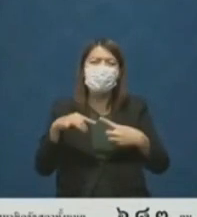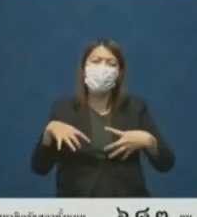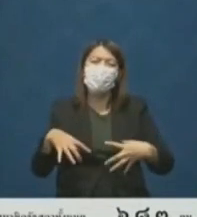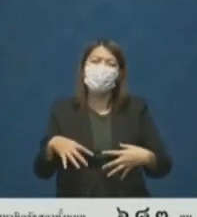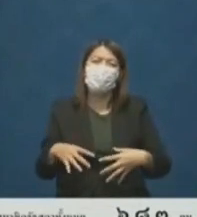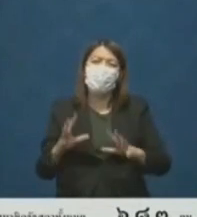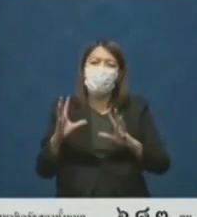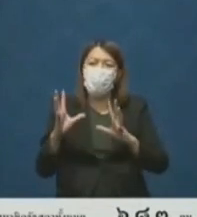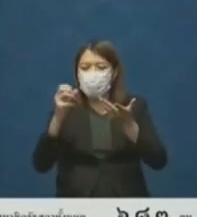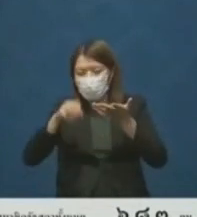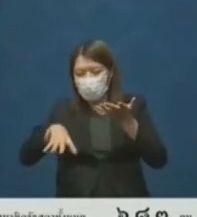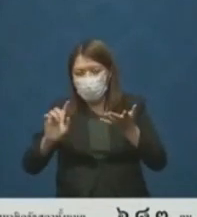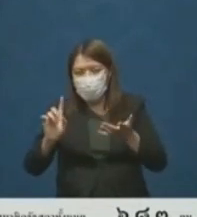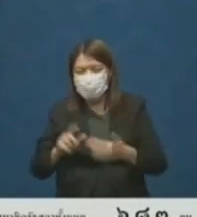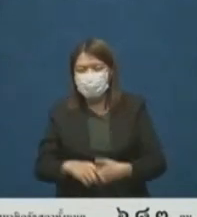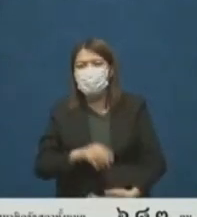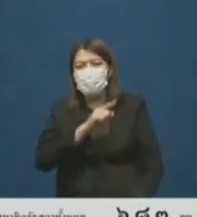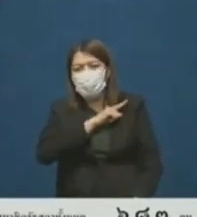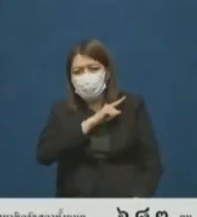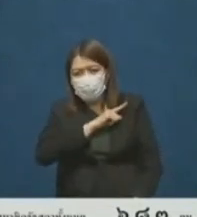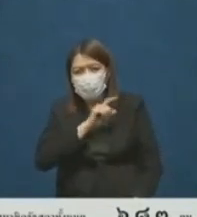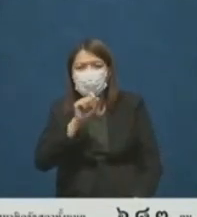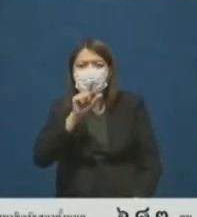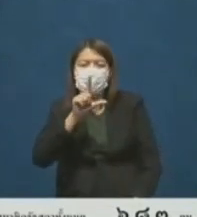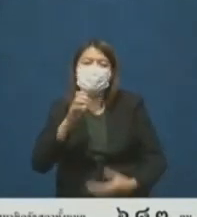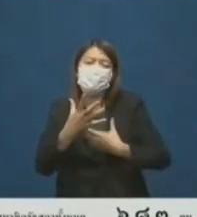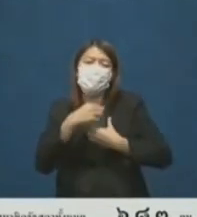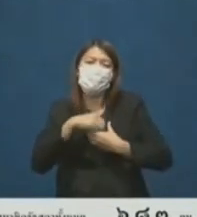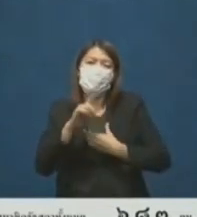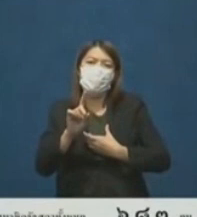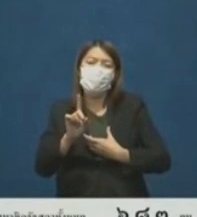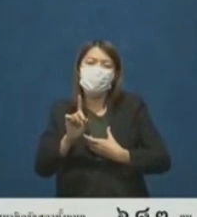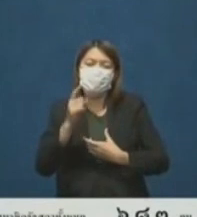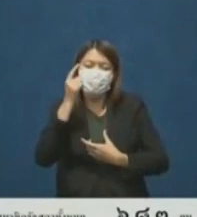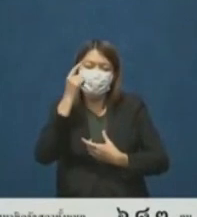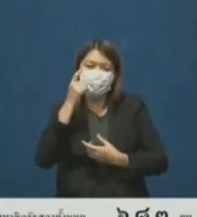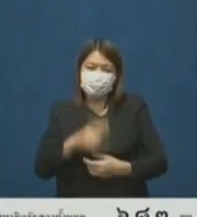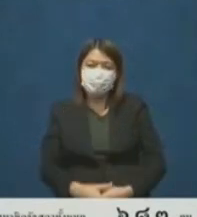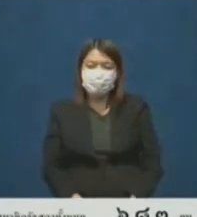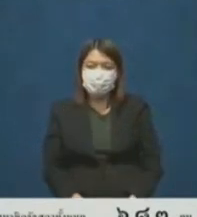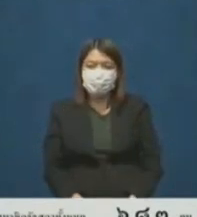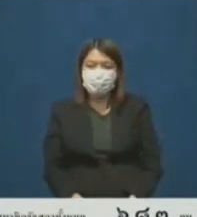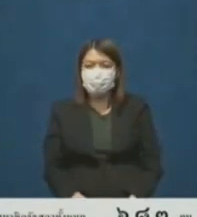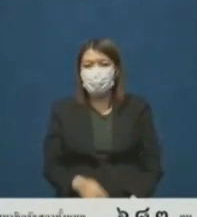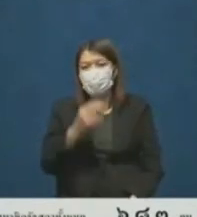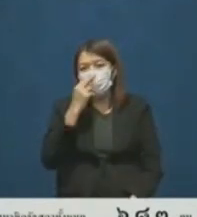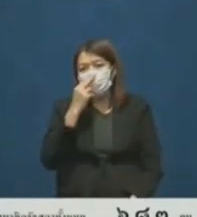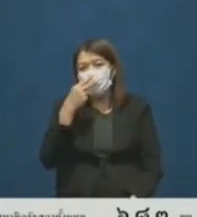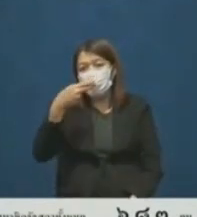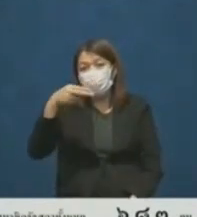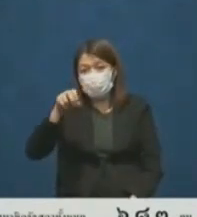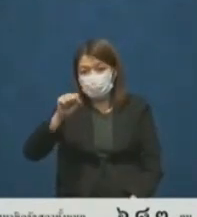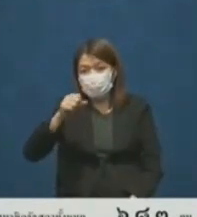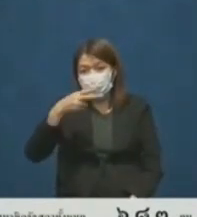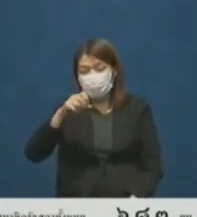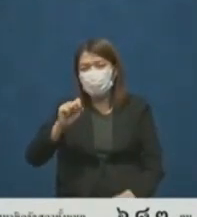ลักสูตรวันนี้ผมไม่รู้มันหายไปไหนหน้าที่พลเมืองและศีลธรรมที่ว่านี่หายไปไหนท่านกลับ